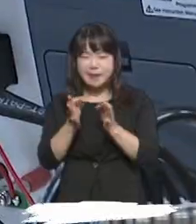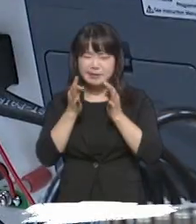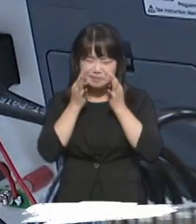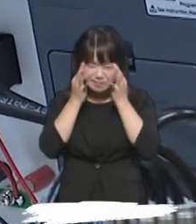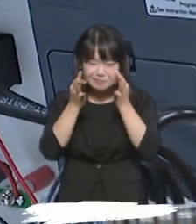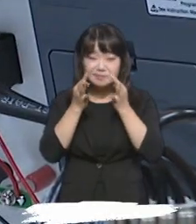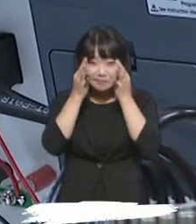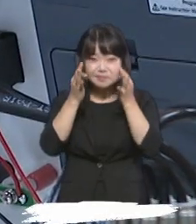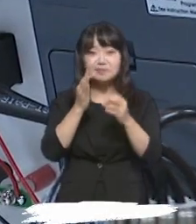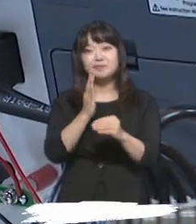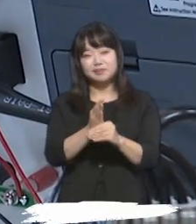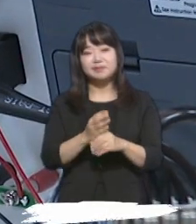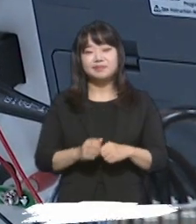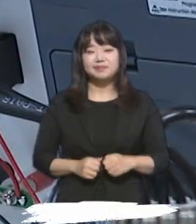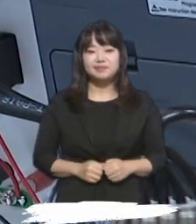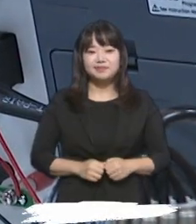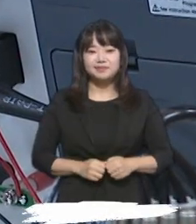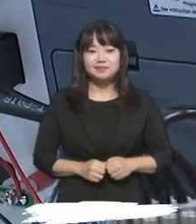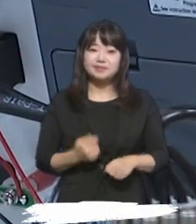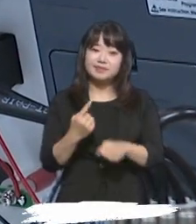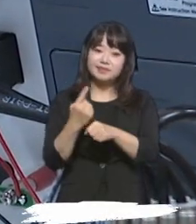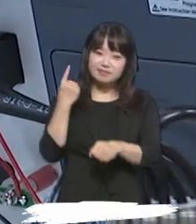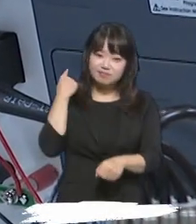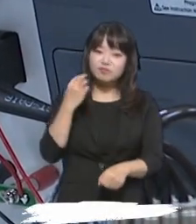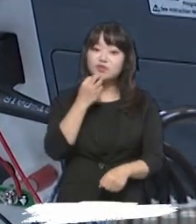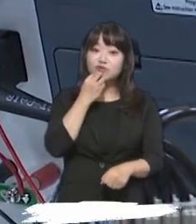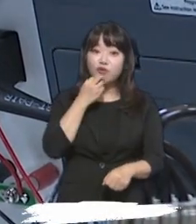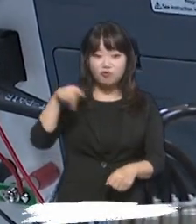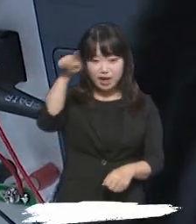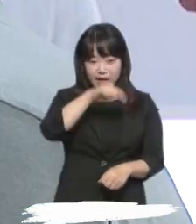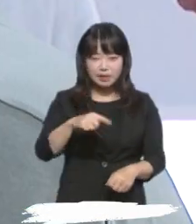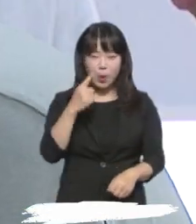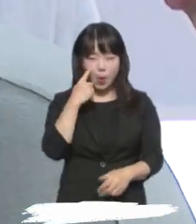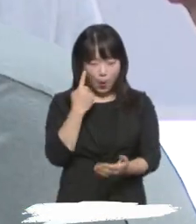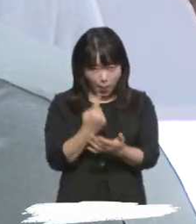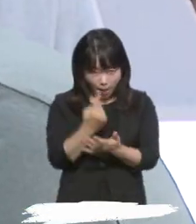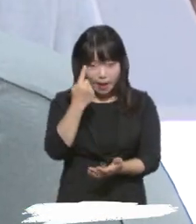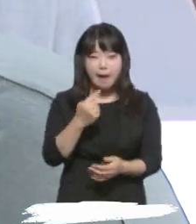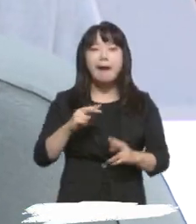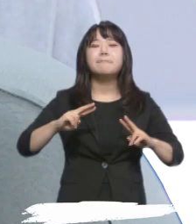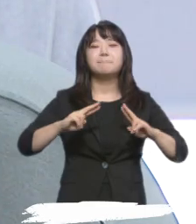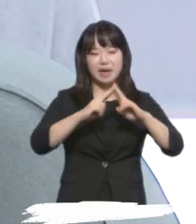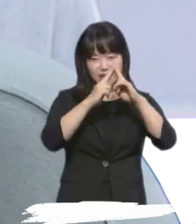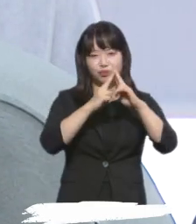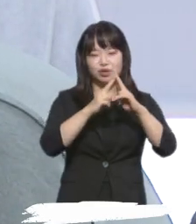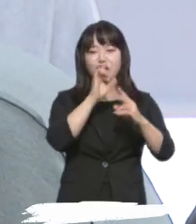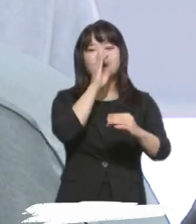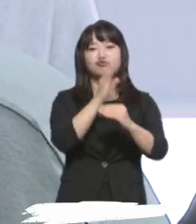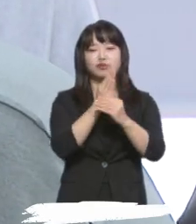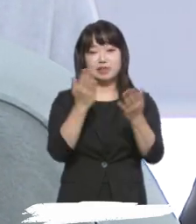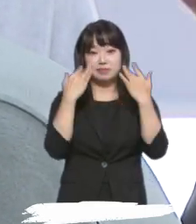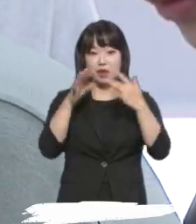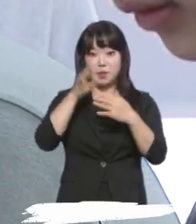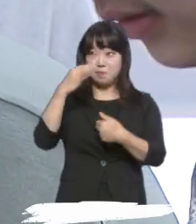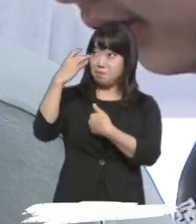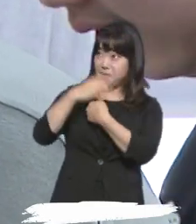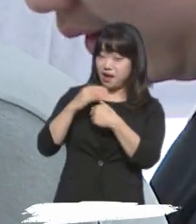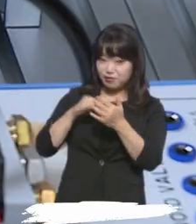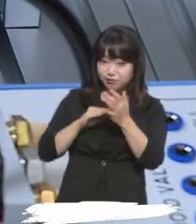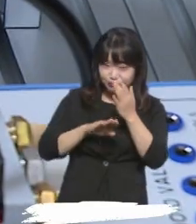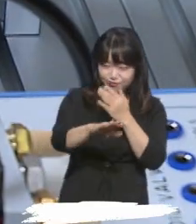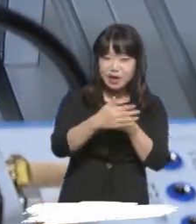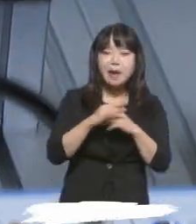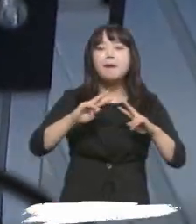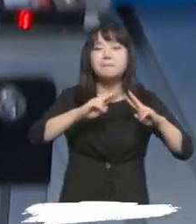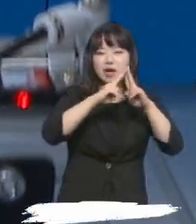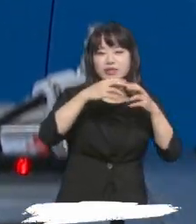노력은 계속되고 있습니다. 지난해엔 서울에서는 유일하게 반도체 거점 학교로 지정되며 반도체